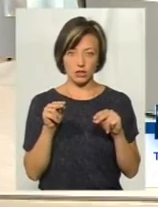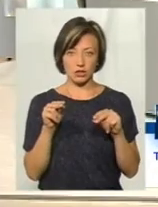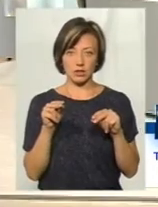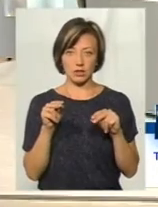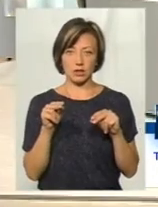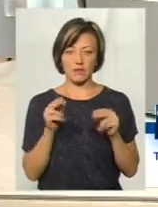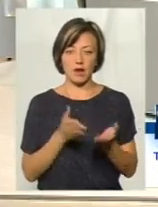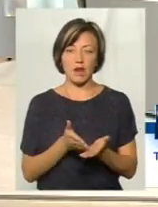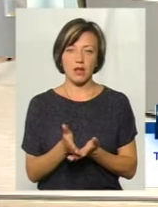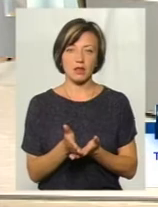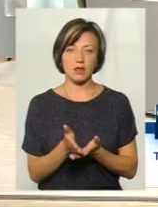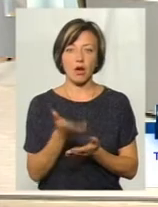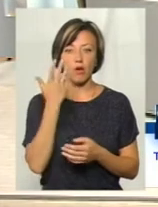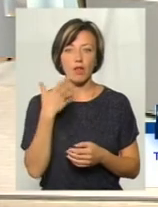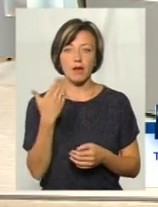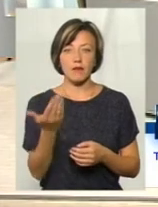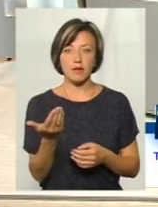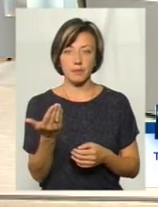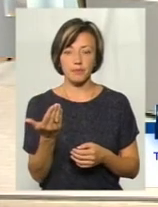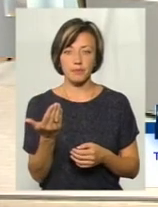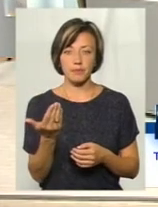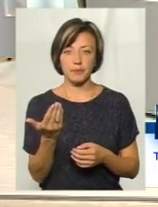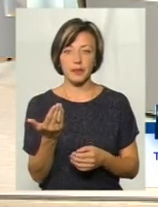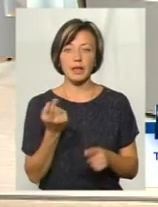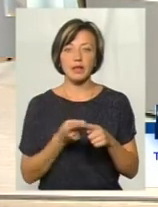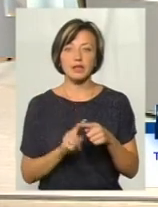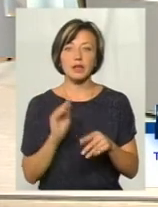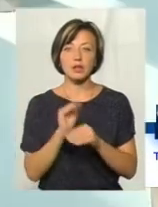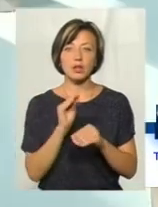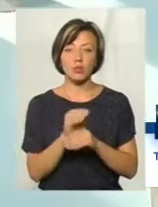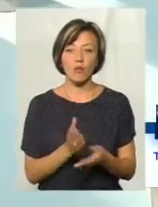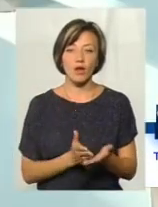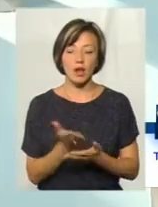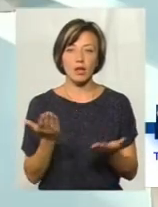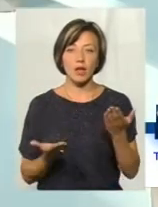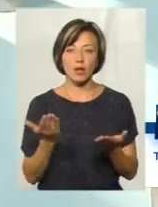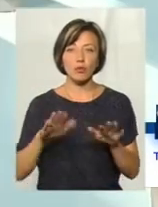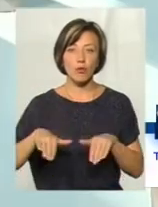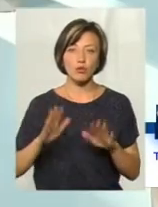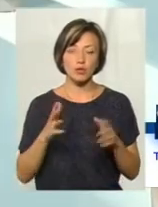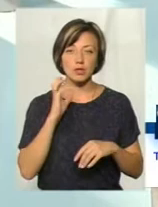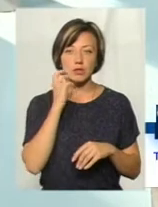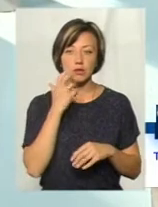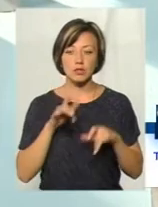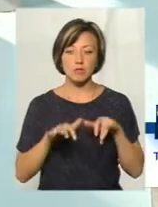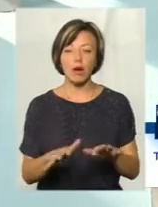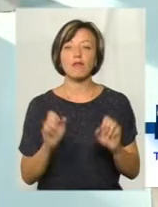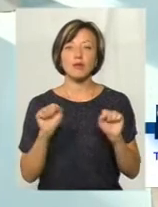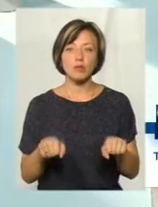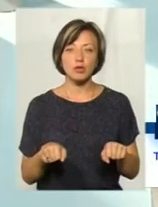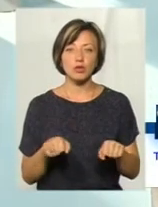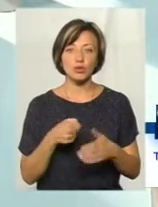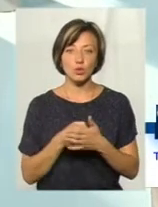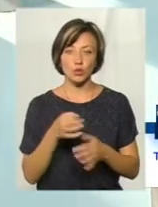так, варіант. Коли вам ще й це відео покажуть, як це додатковий варіант, адже якщо вже потім буде серйозна справа, вона може